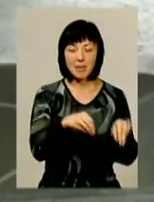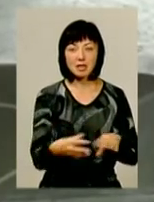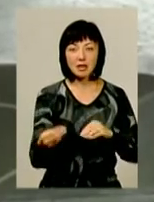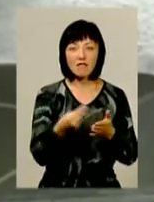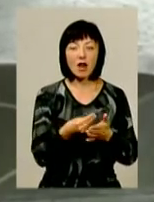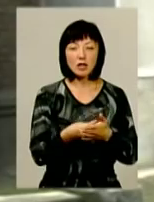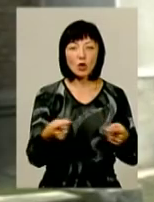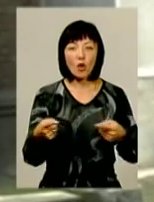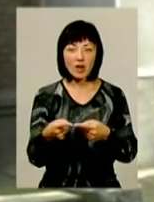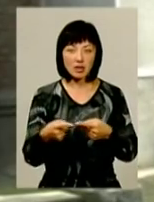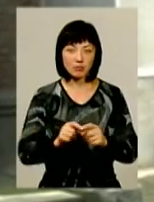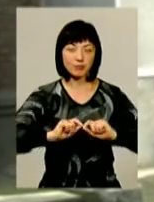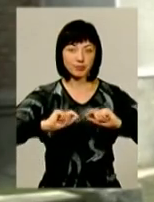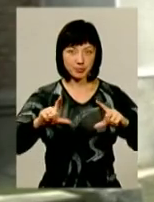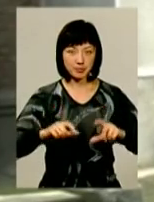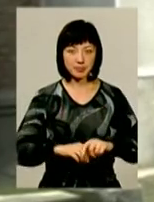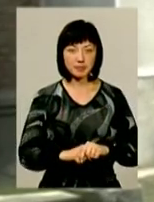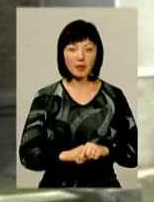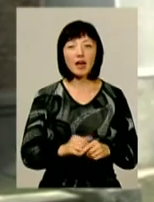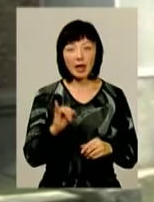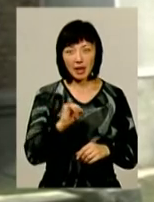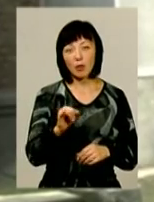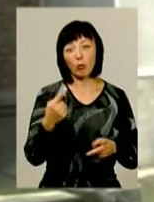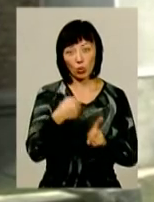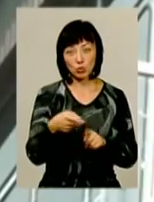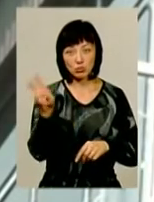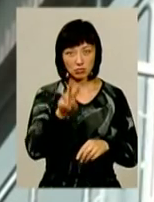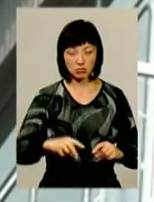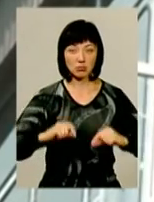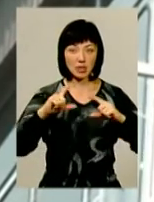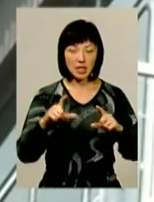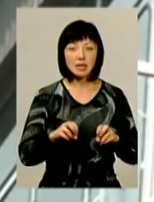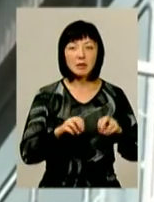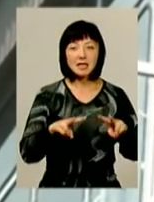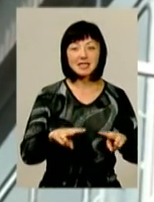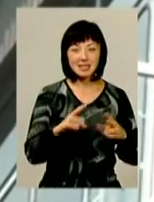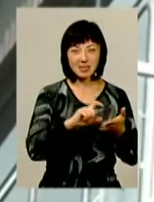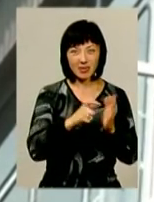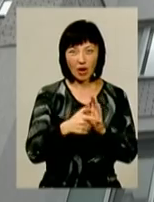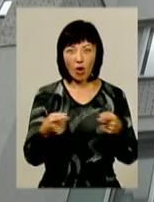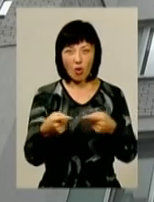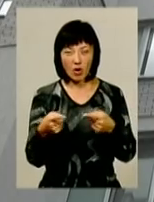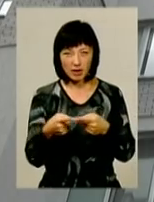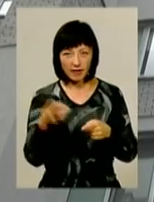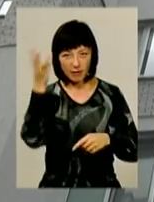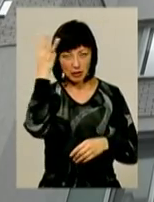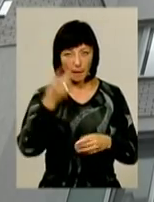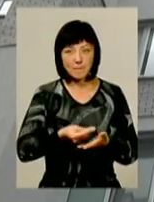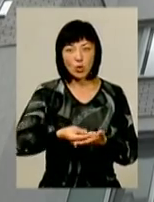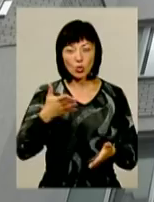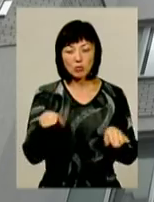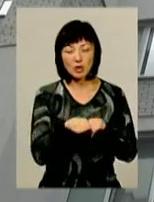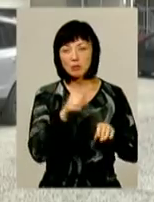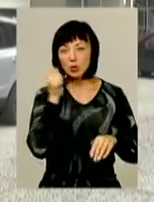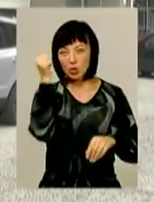оренди в Хмельницькому скочила вверх. Дався в знаки валютний стрибок. Спеціалісти з нерухомості зазначають, оренда квартир у Хмельницькому подорожчала порівняно з